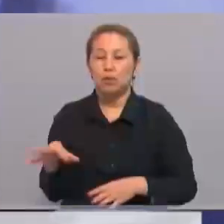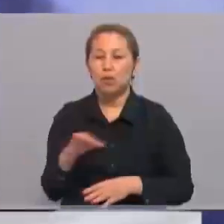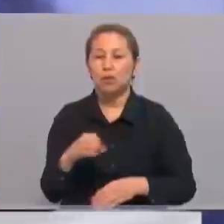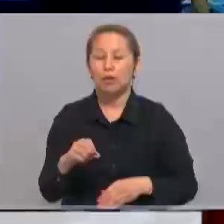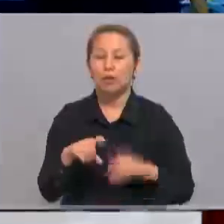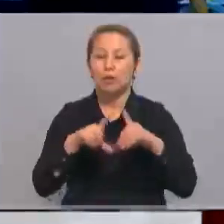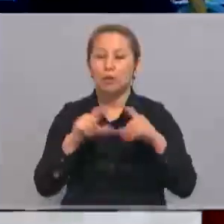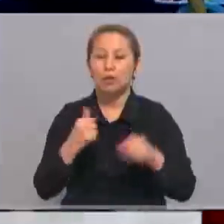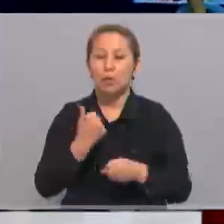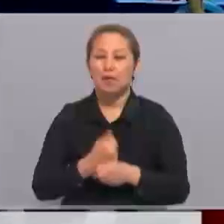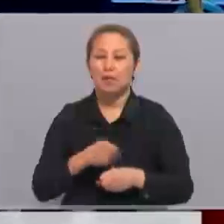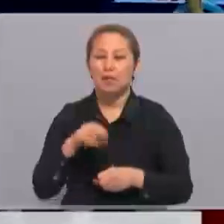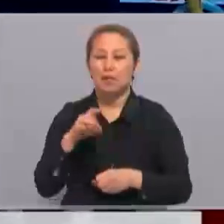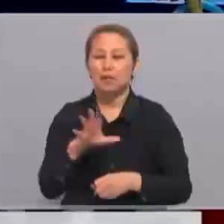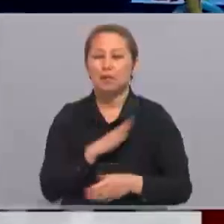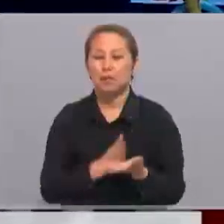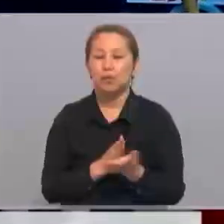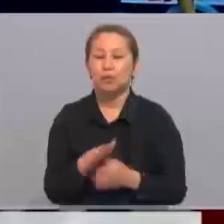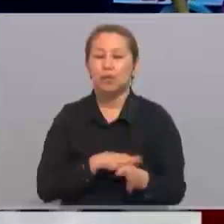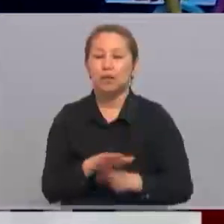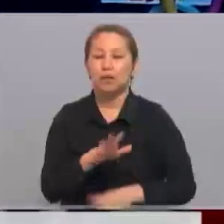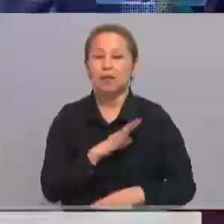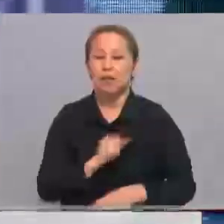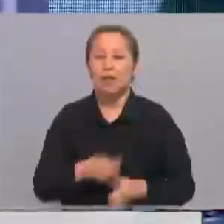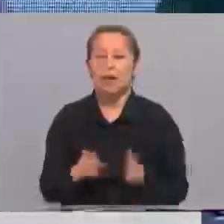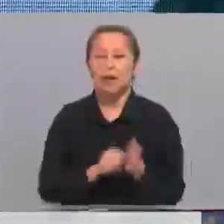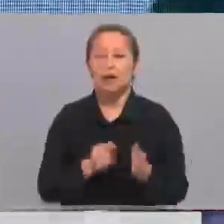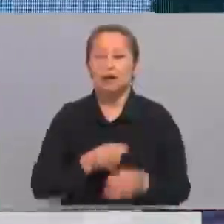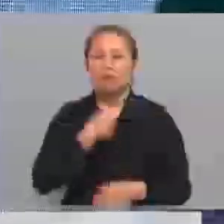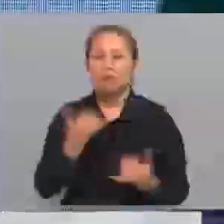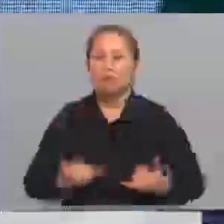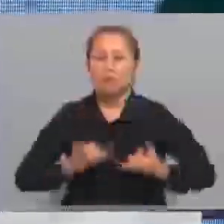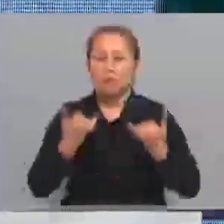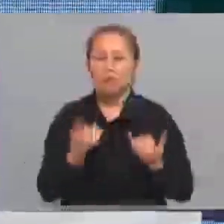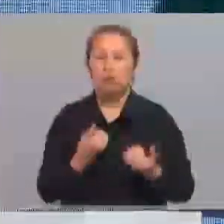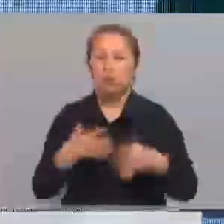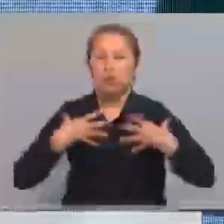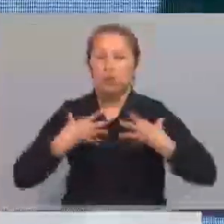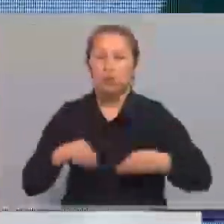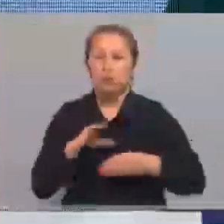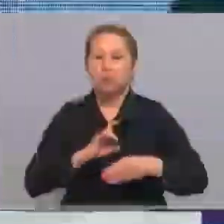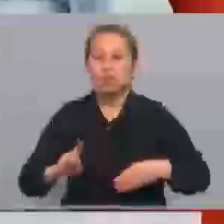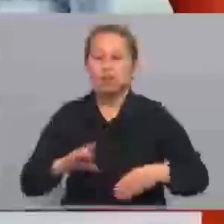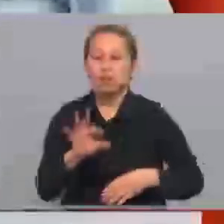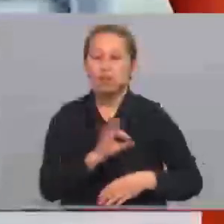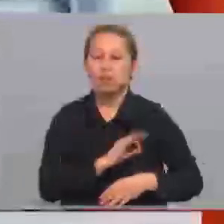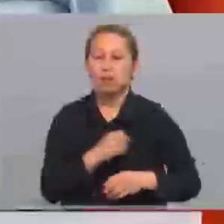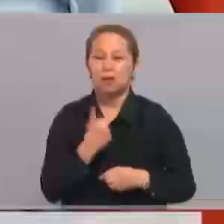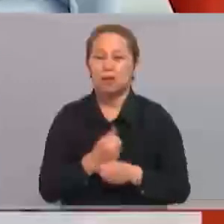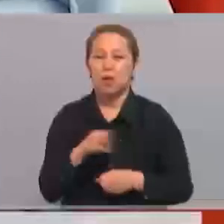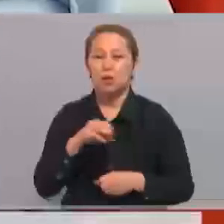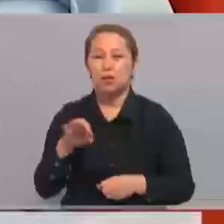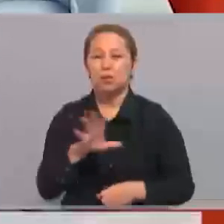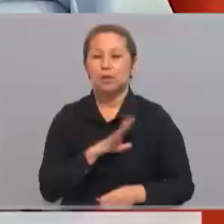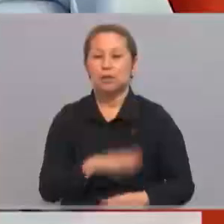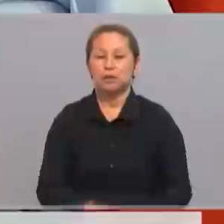учаскелік ауруханалардың бас дәрігері болып қызмет істеген. Ардагердің еңбегі ескеріліп, денсаулық сақтау министрінің еңбек ардагері төс белгісін